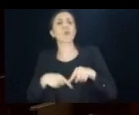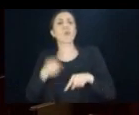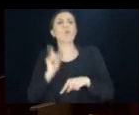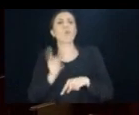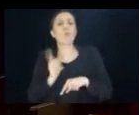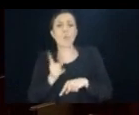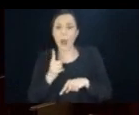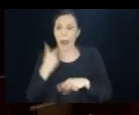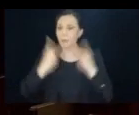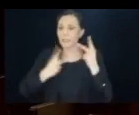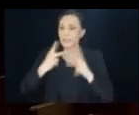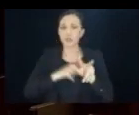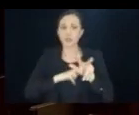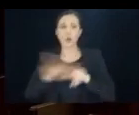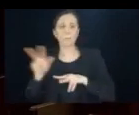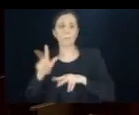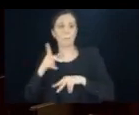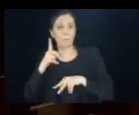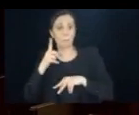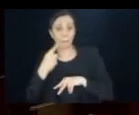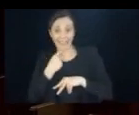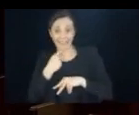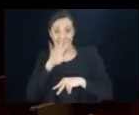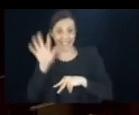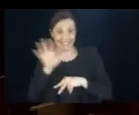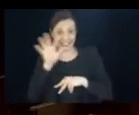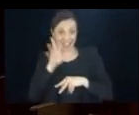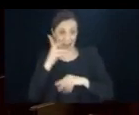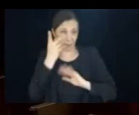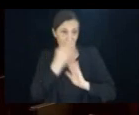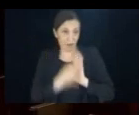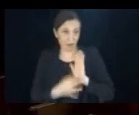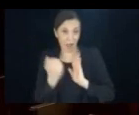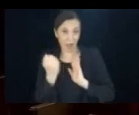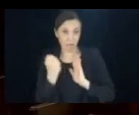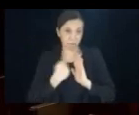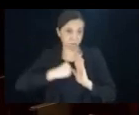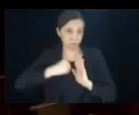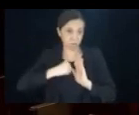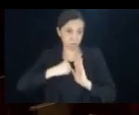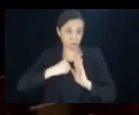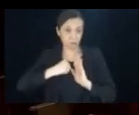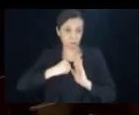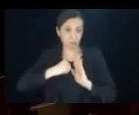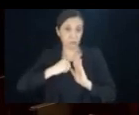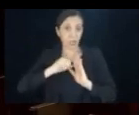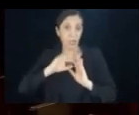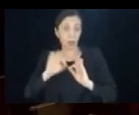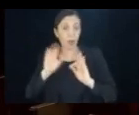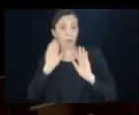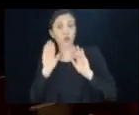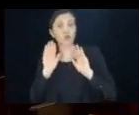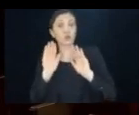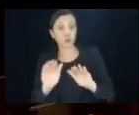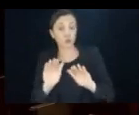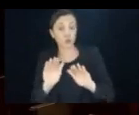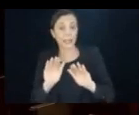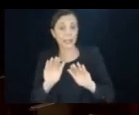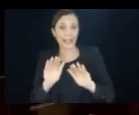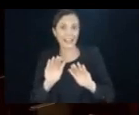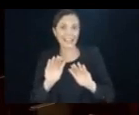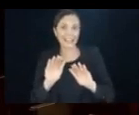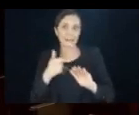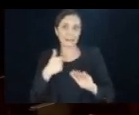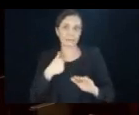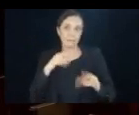giunta comunale, l'amministrazione comunale, per chi non ha rispettato questa norma a tutela